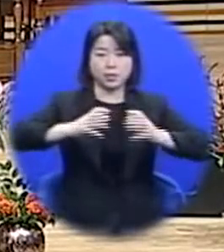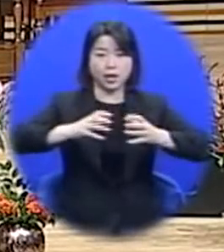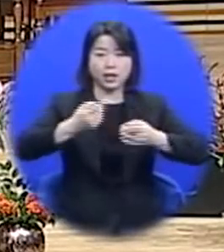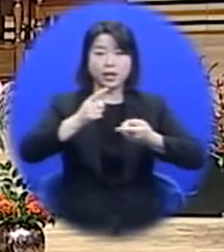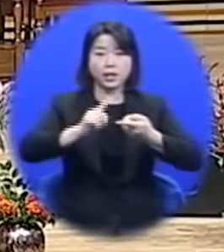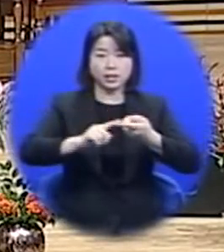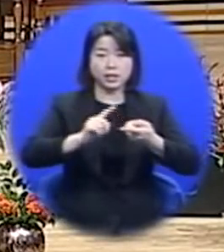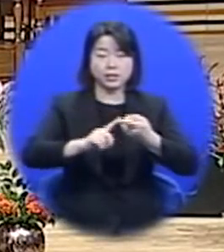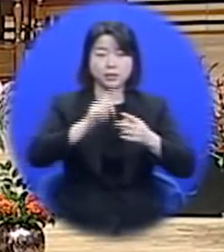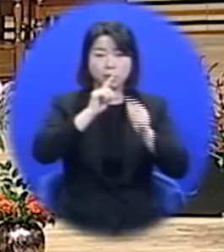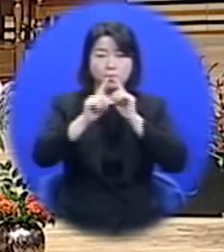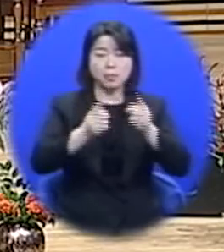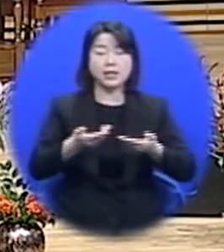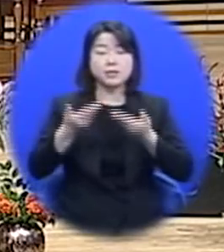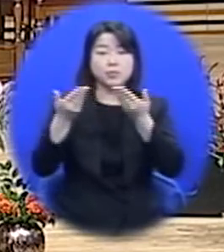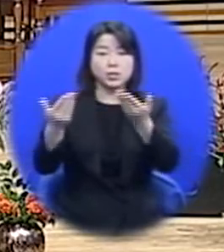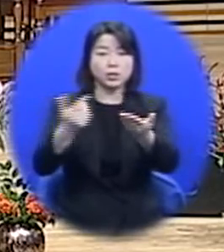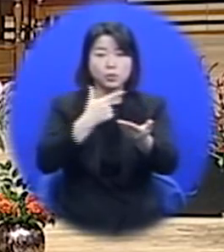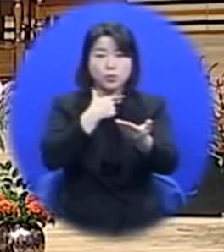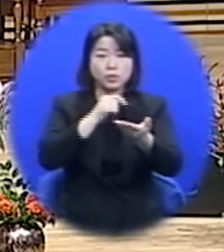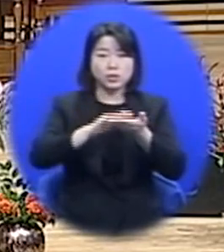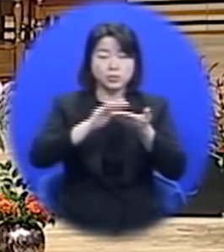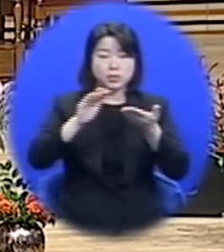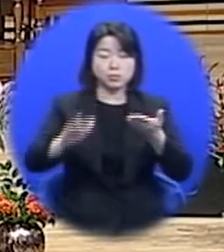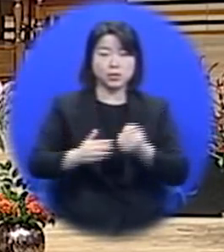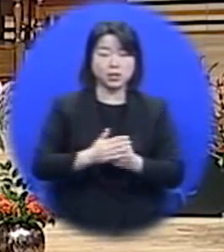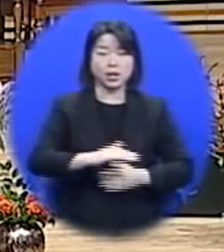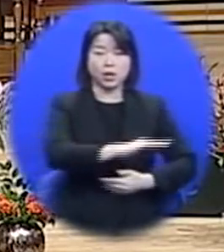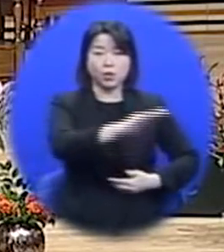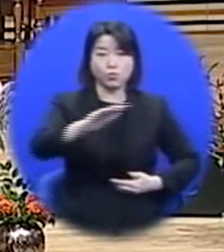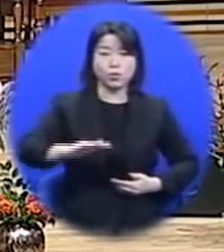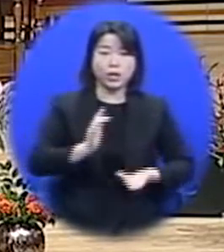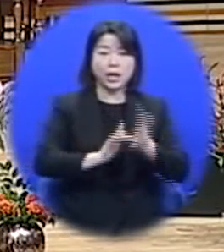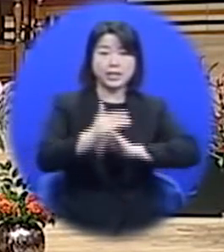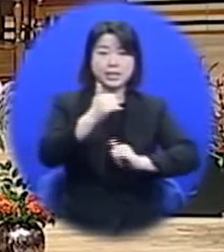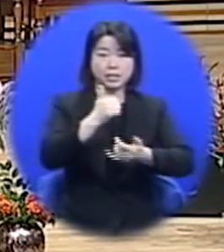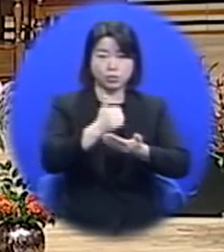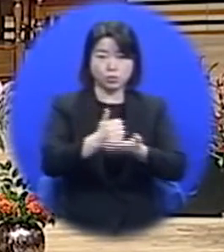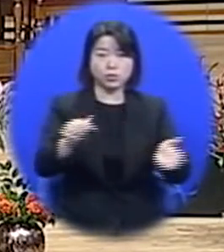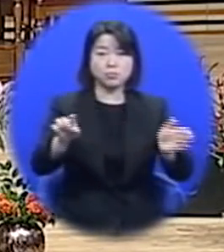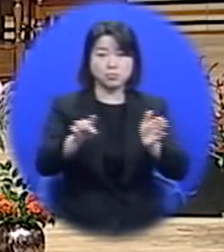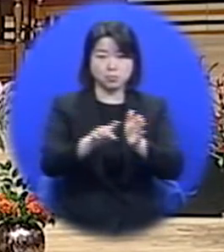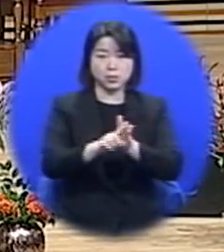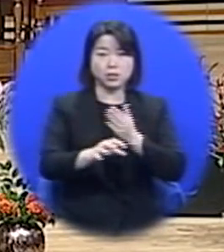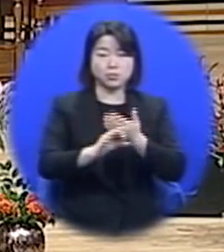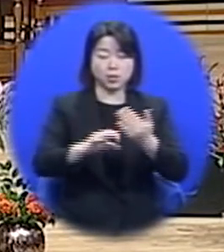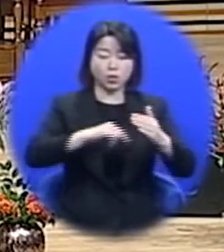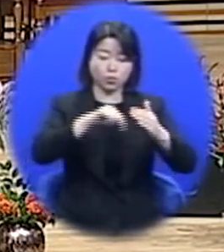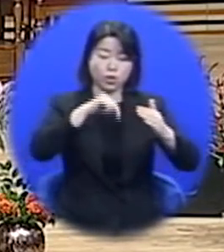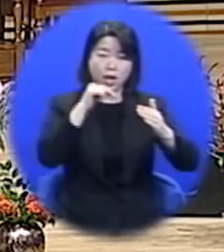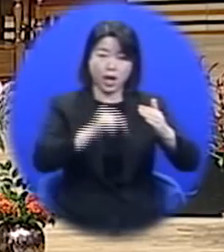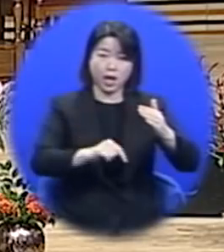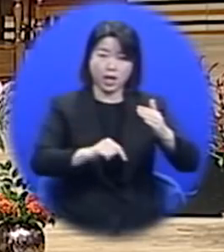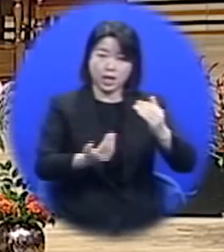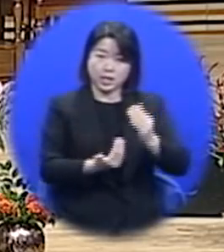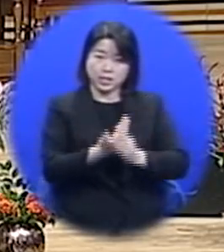대해서 말씀을 드리려고 합니다. 우리가 예수님을 믿으면 우리 안에 일어나는 참 놀라운